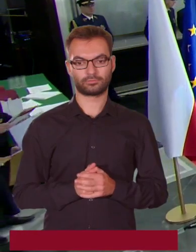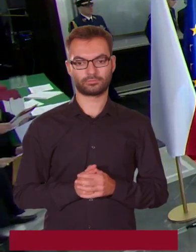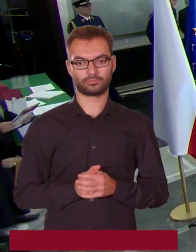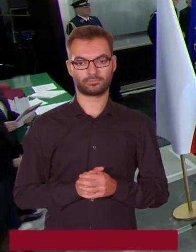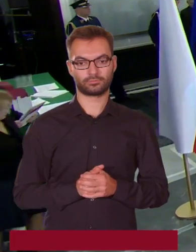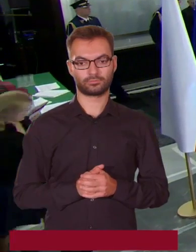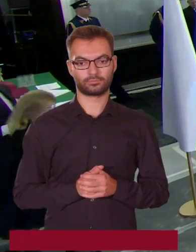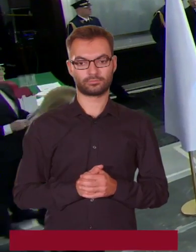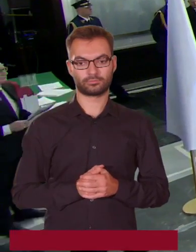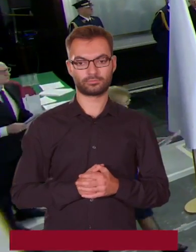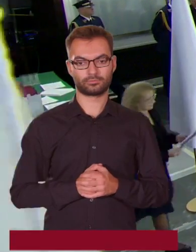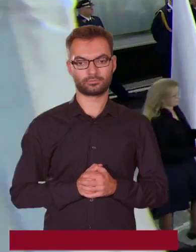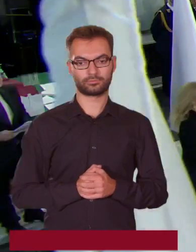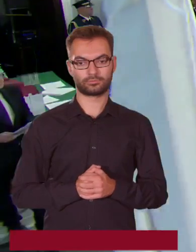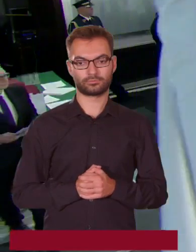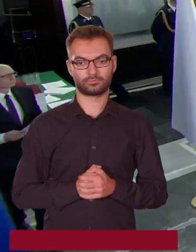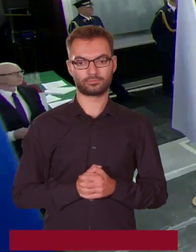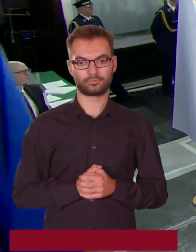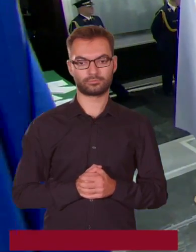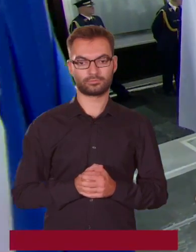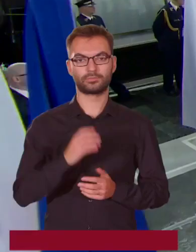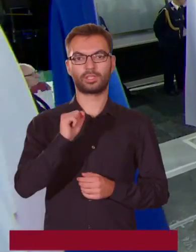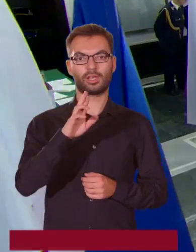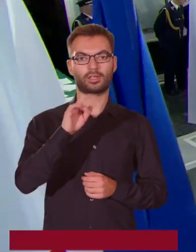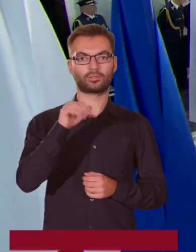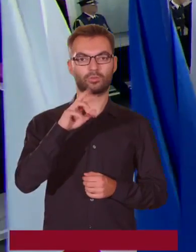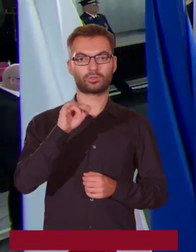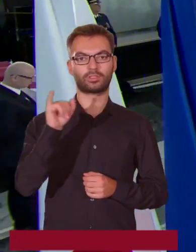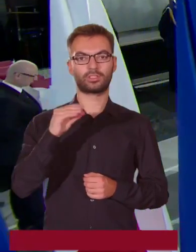Poproszę pana Artura Jerzego Dunina.